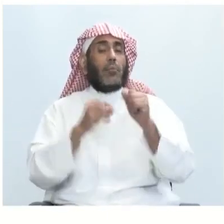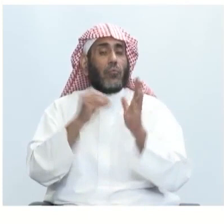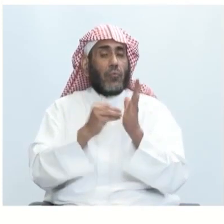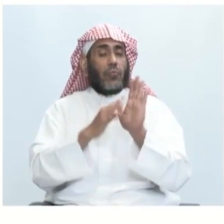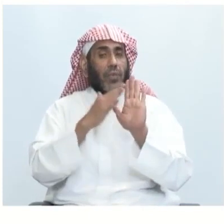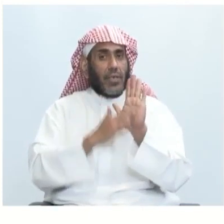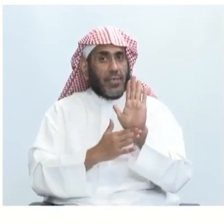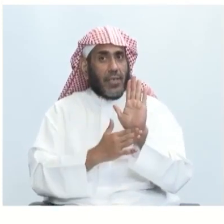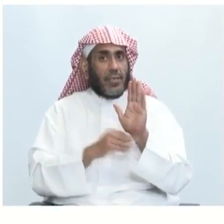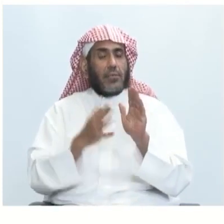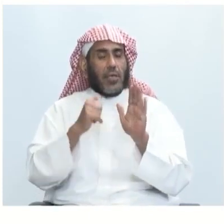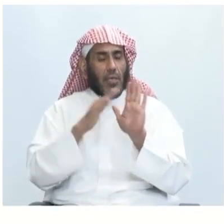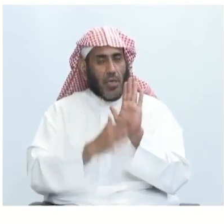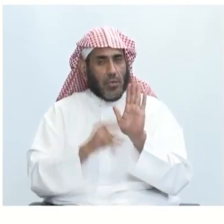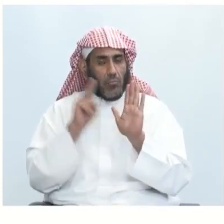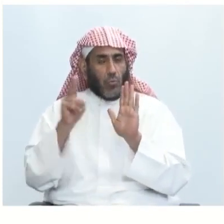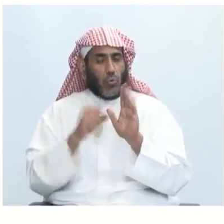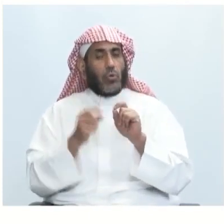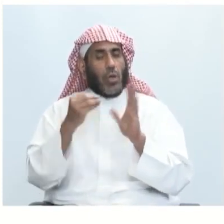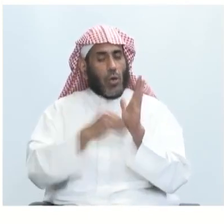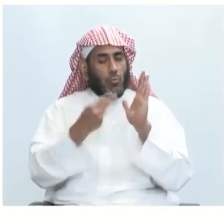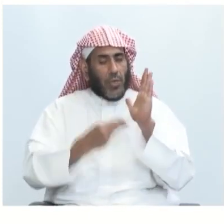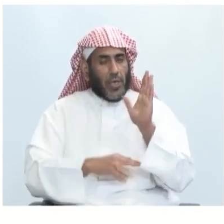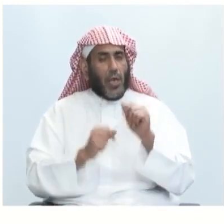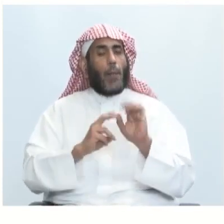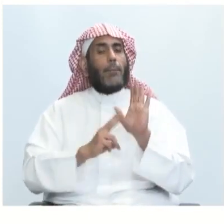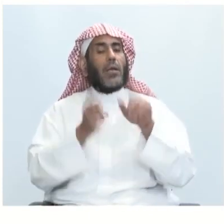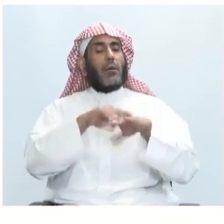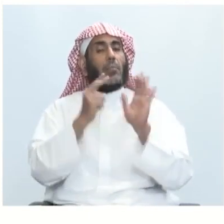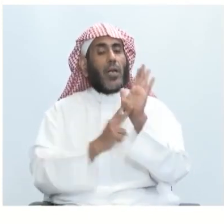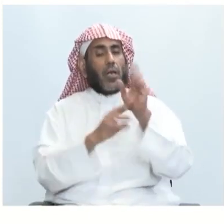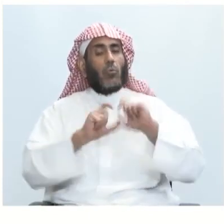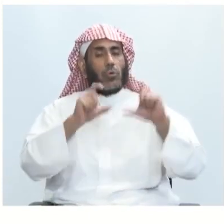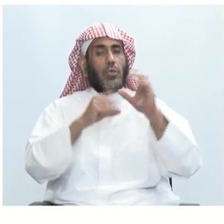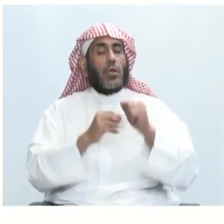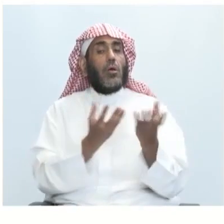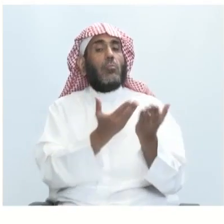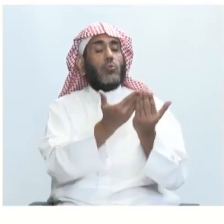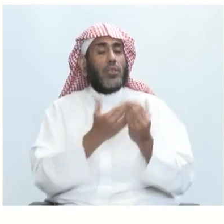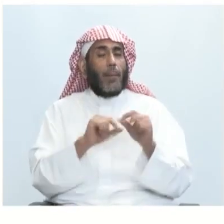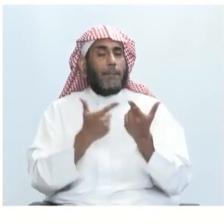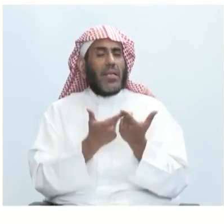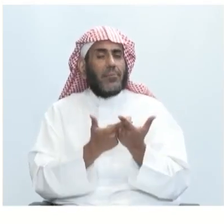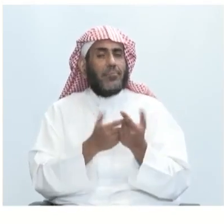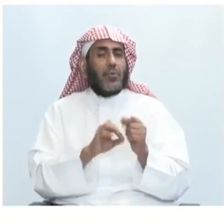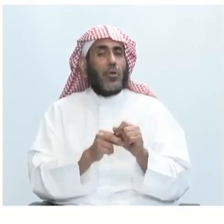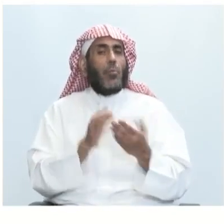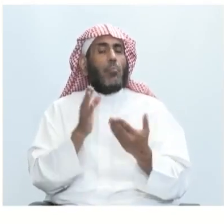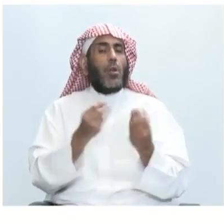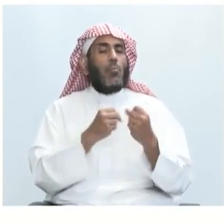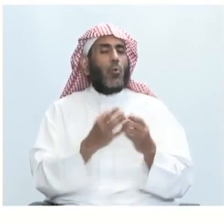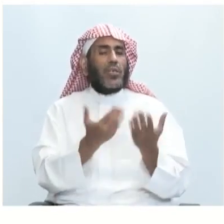في النص الاتي سياتي النص وسنعلن والحجج المطروحه مستعينا بالموجهات